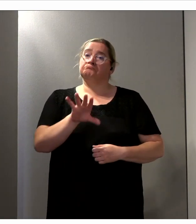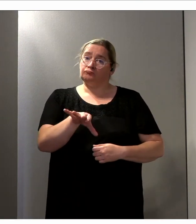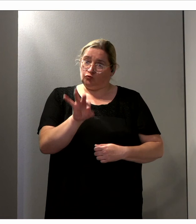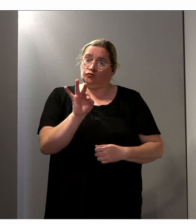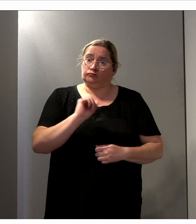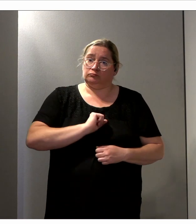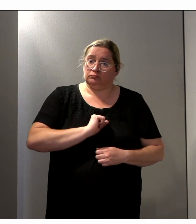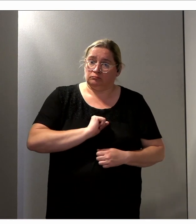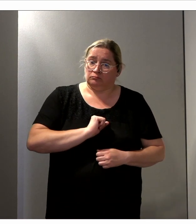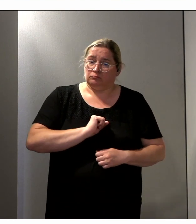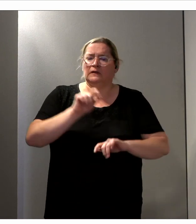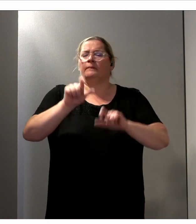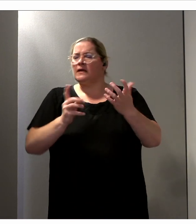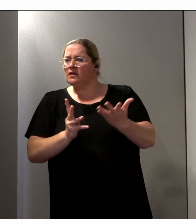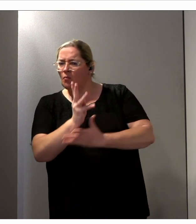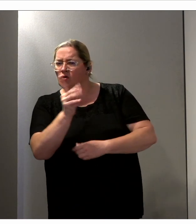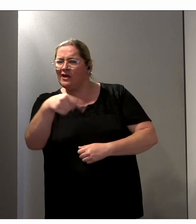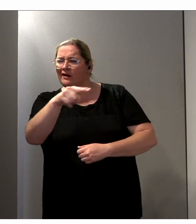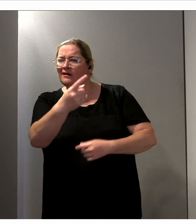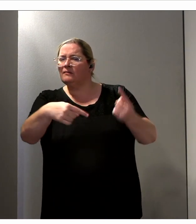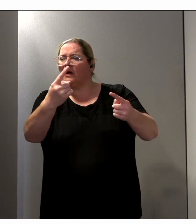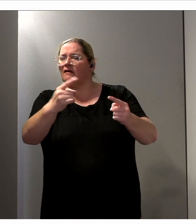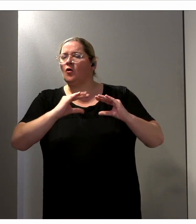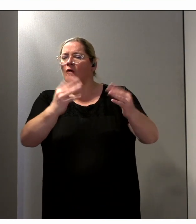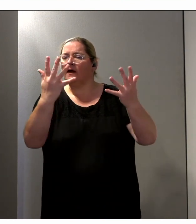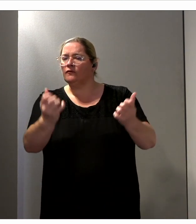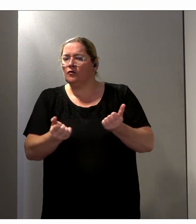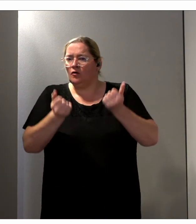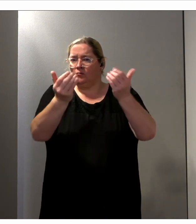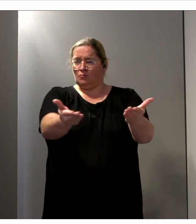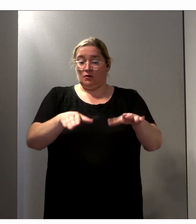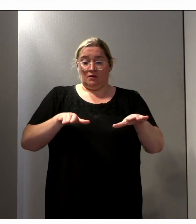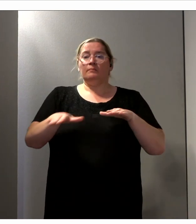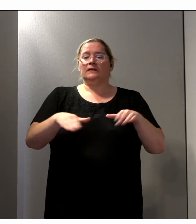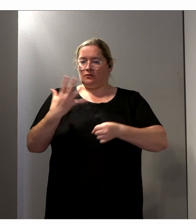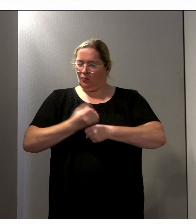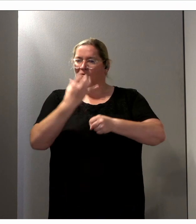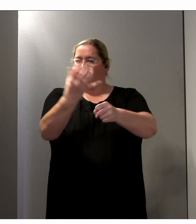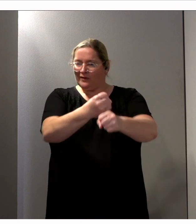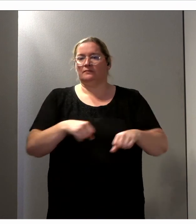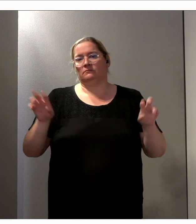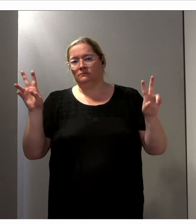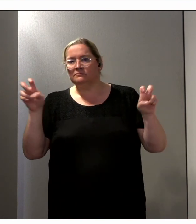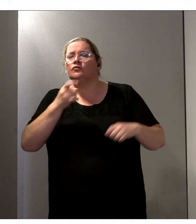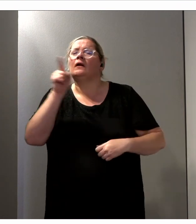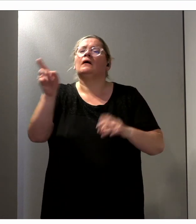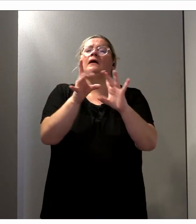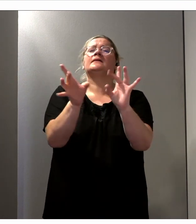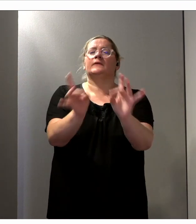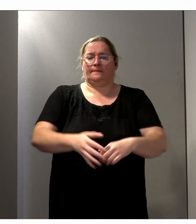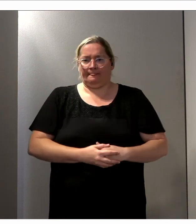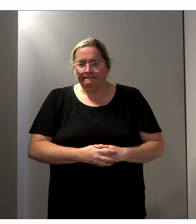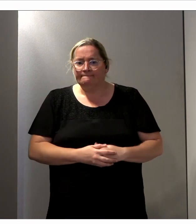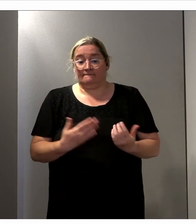qu'on propose à nos porteurs de projets et qui est une méthode win-win, comme ça a été dit, et qui